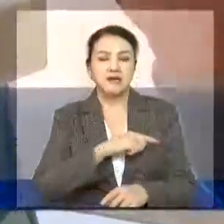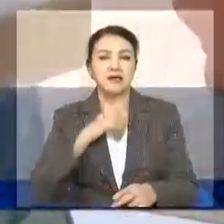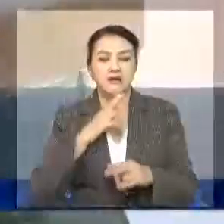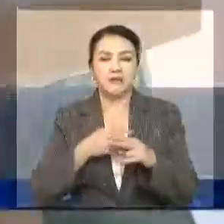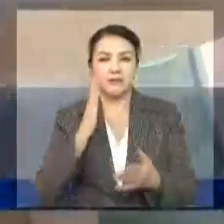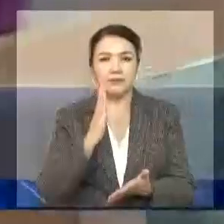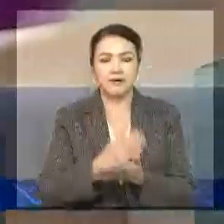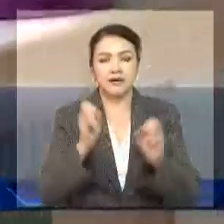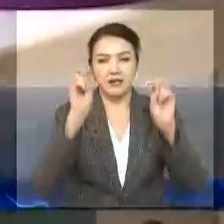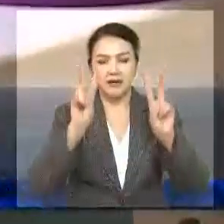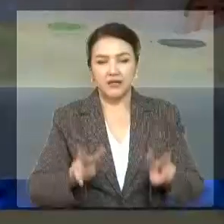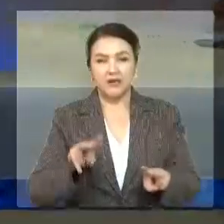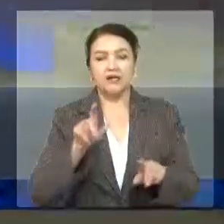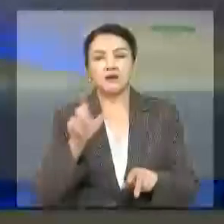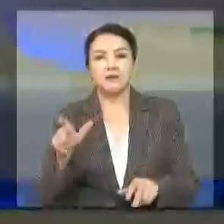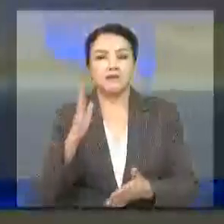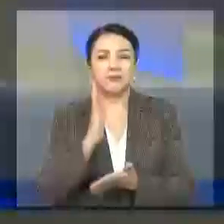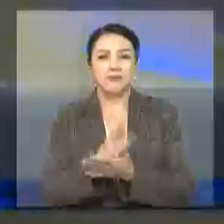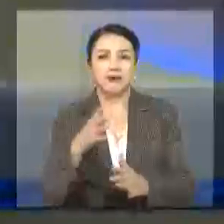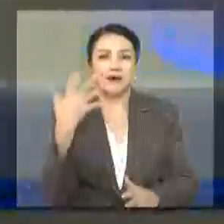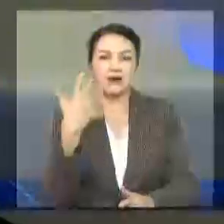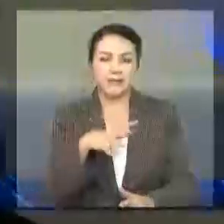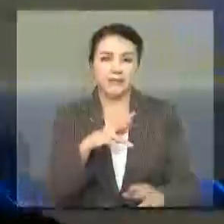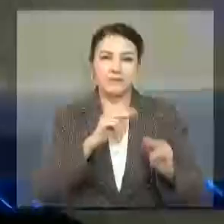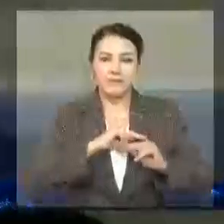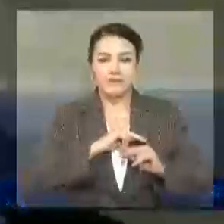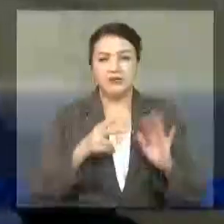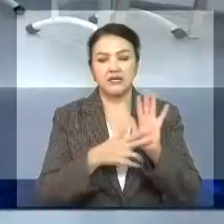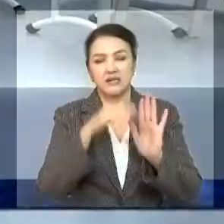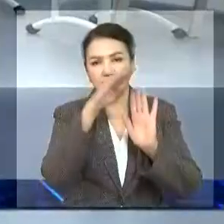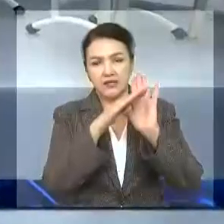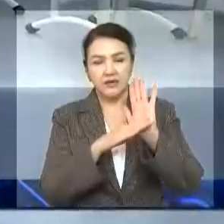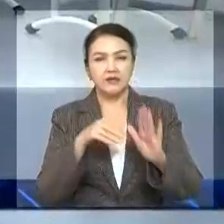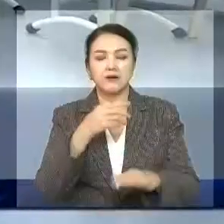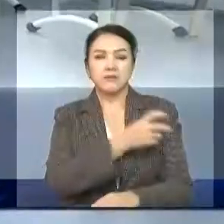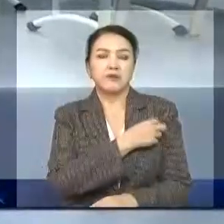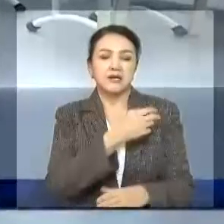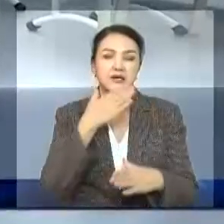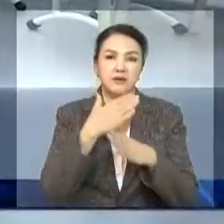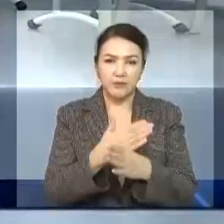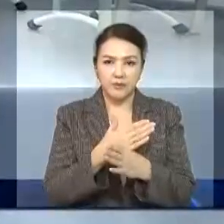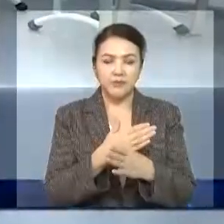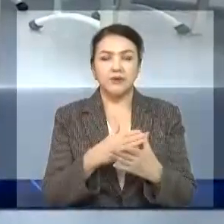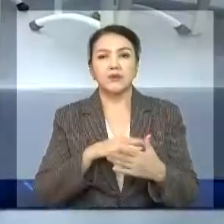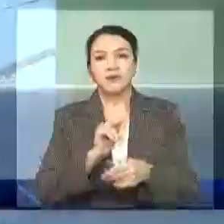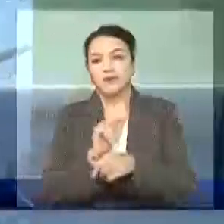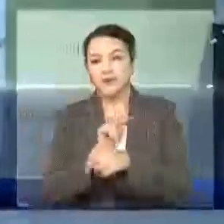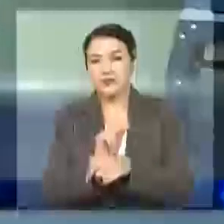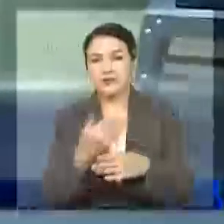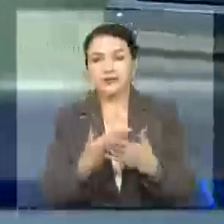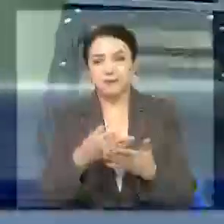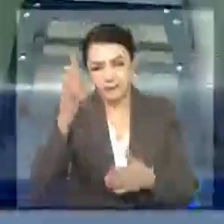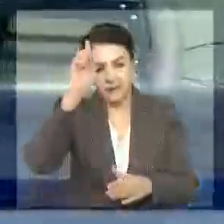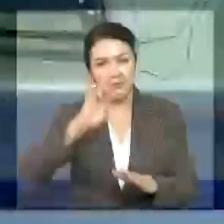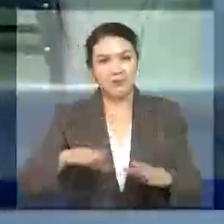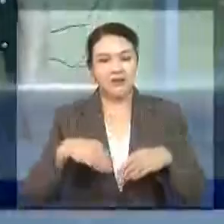тарта арнайы маман жұмыс істейді. Олар 8 бағдарлама бойынша балаларға медициналық көмек көрсетіп, әлеуметтік дағдыларды үйретеді. Мемлекет